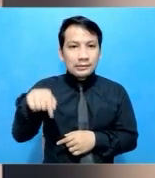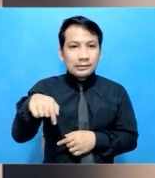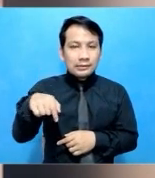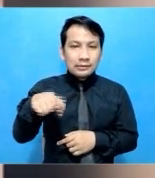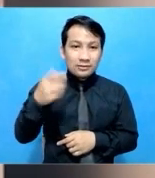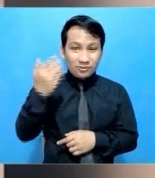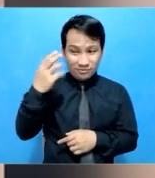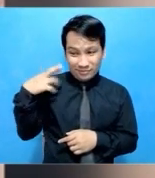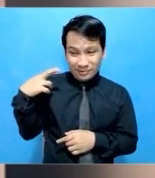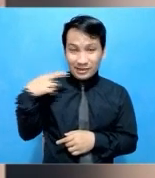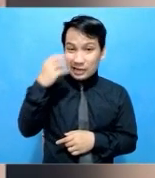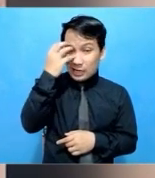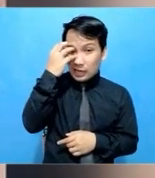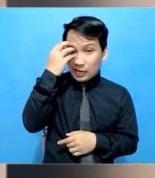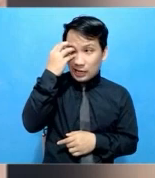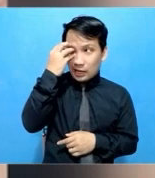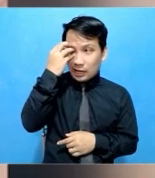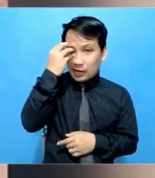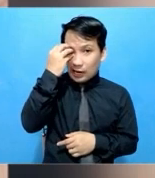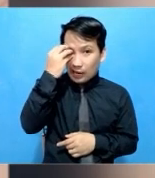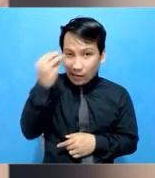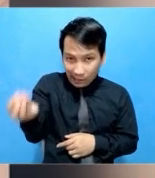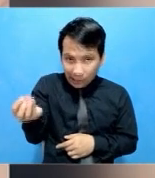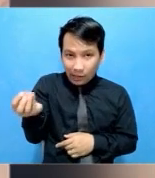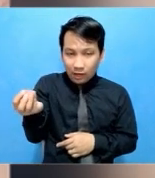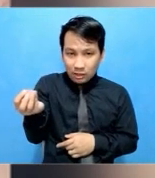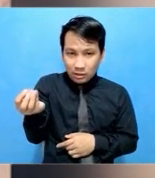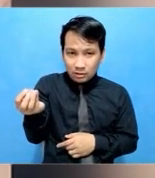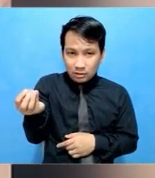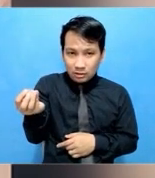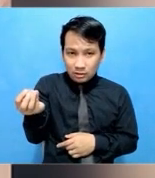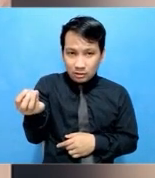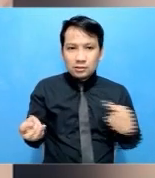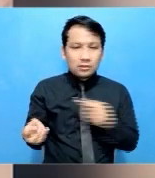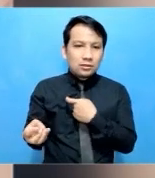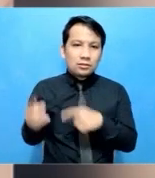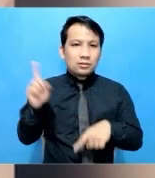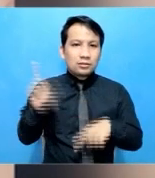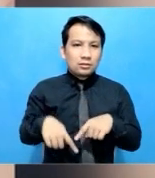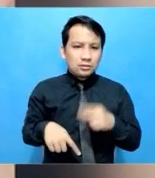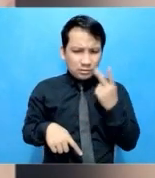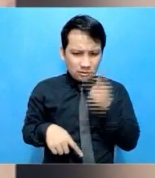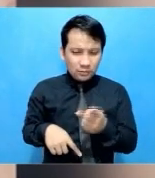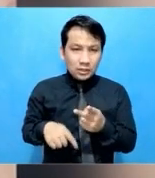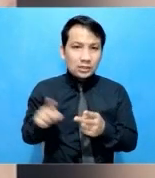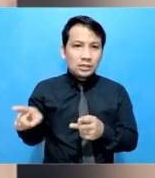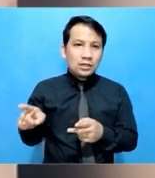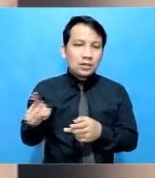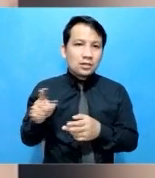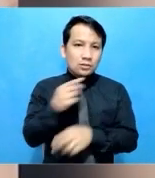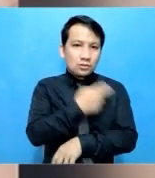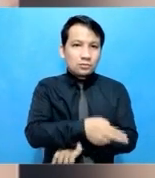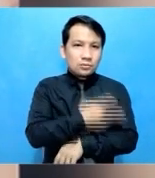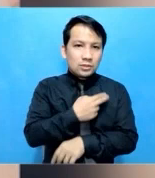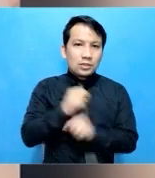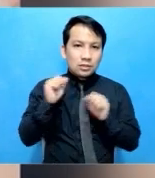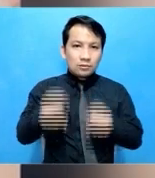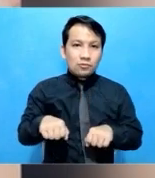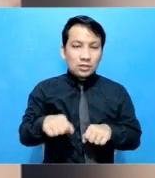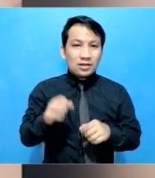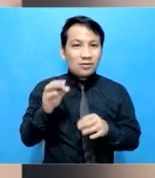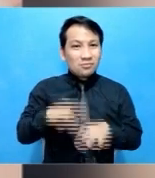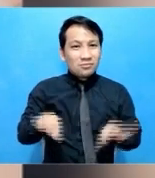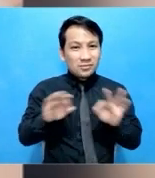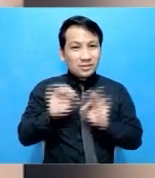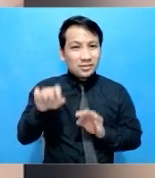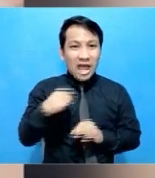kanang mata ni Annie. Ang mas masakit pa raw para kay Douglas, nilip sa ospital si Annie dahil kailangan pa niyang magpa-swab test.